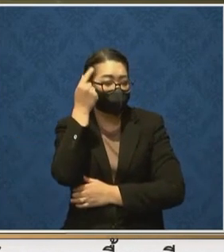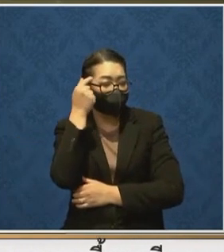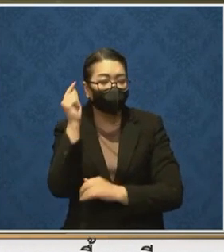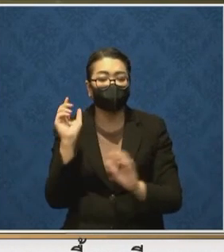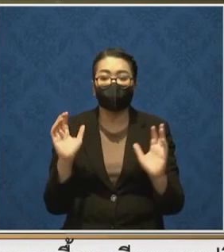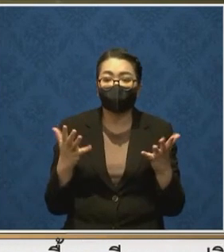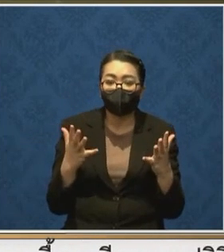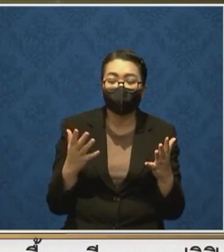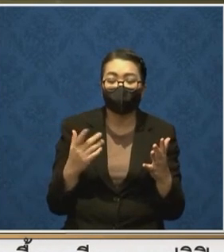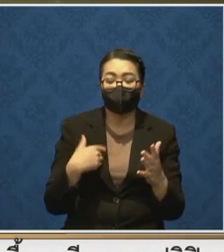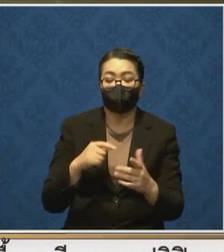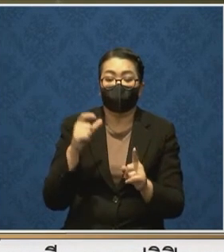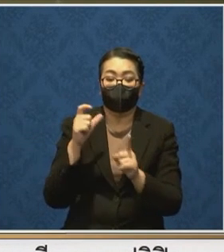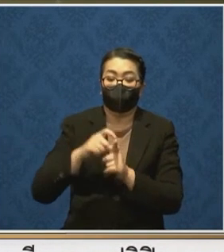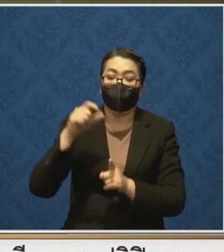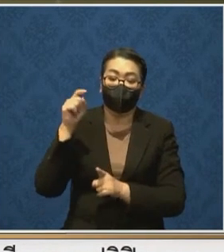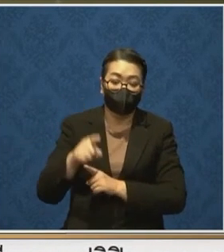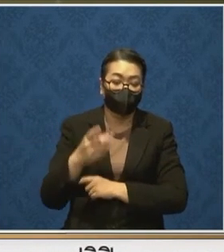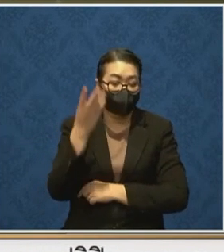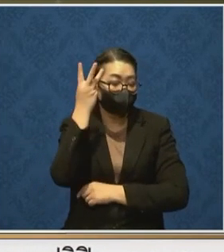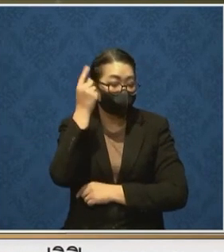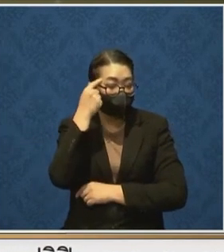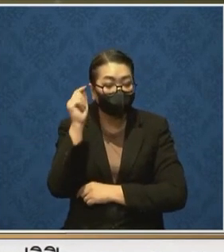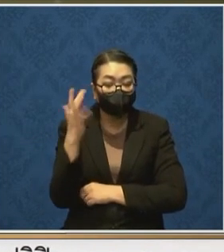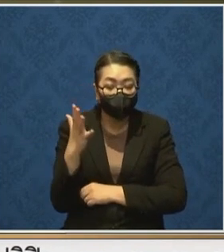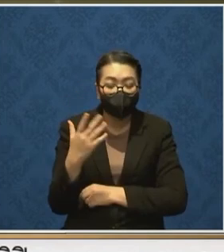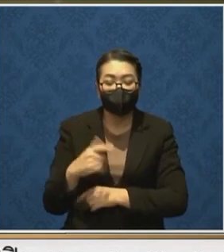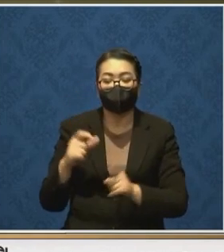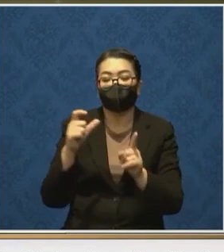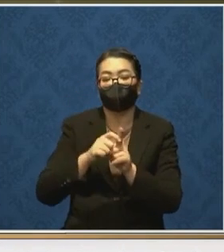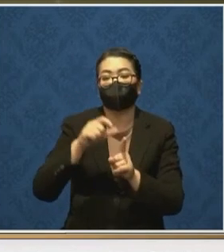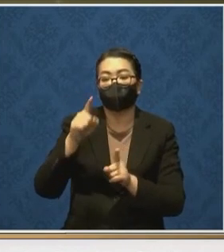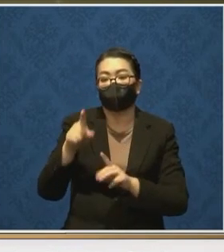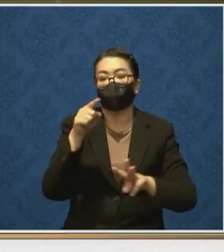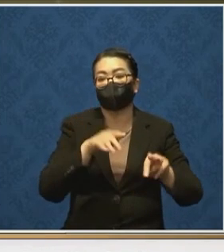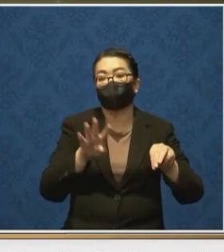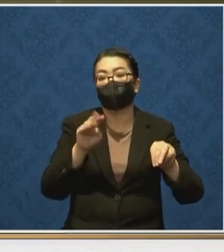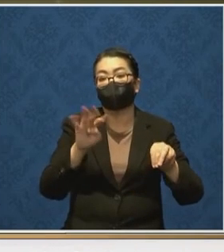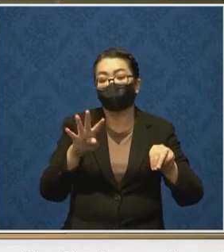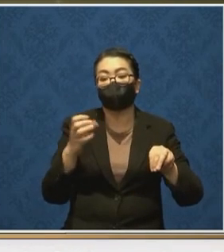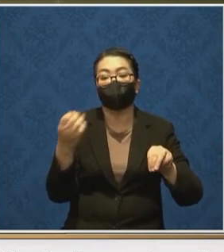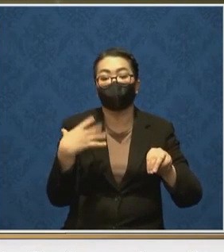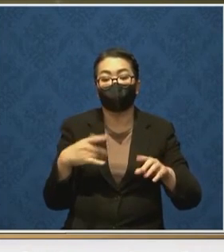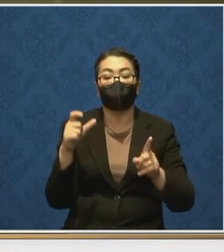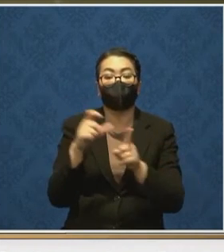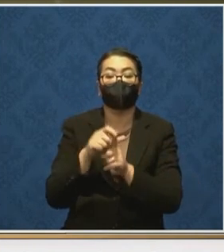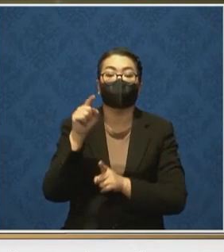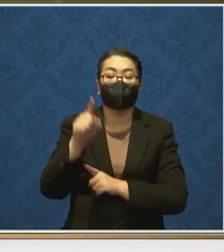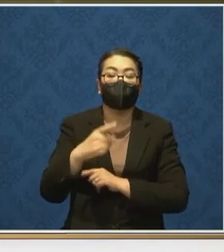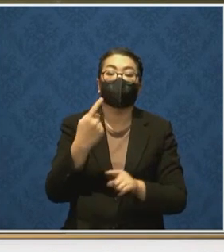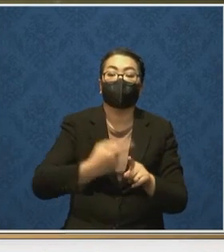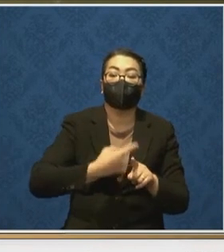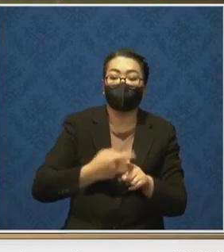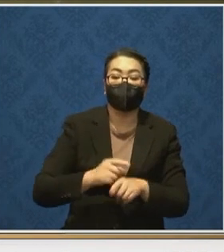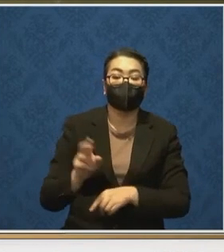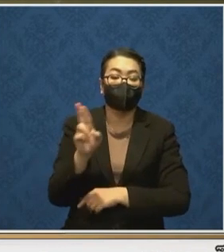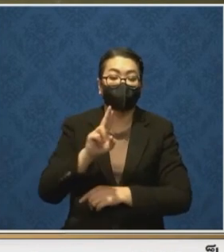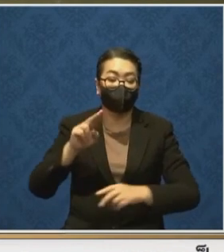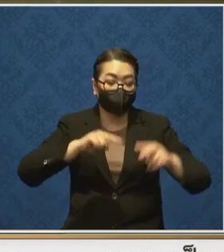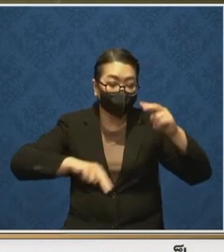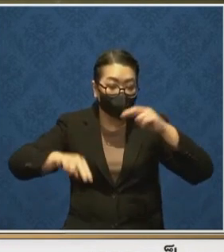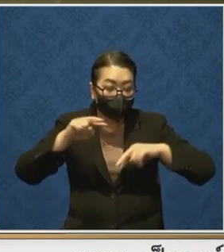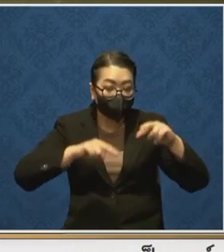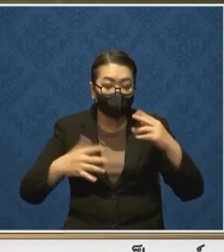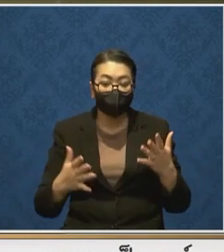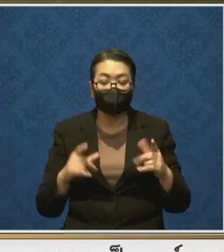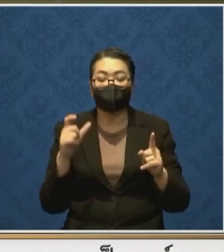ะระมาตระวงในการออกคำสั่งทำให้จากคำสงมาตรา 44 ที่อ้างว่าเป็คำสงชั่วคราวที่ใช้ในการตวจสอบกลายเป